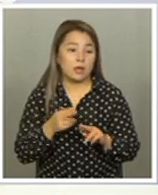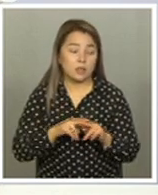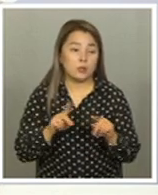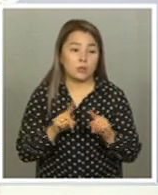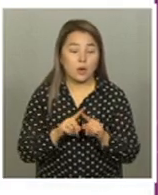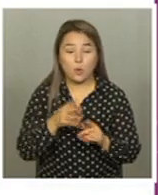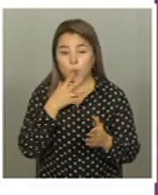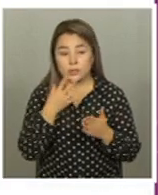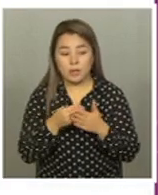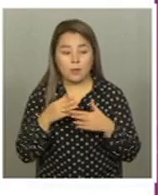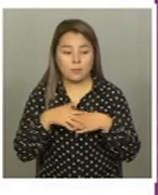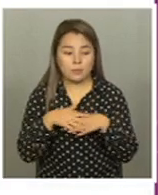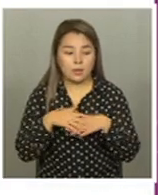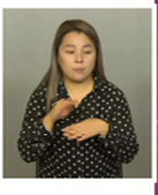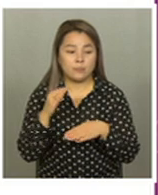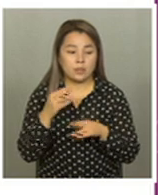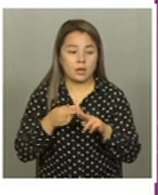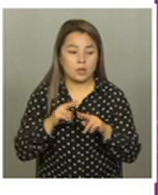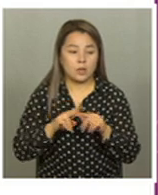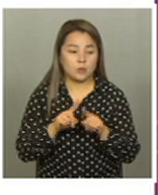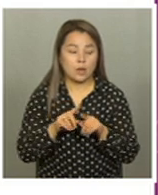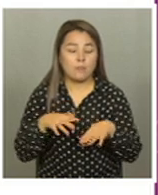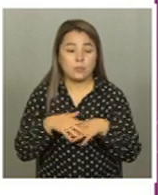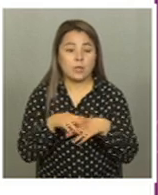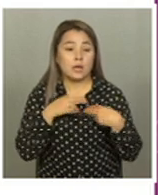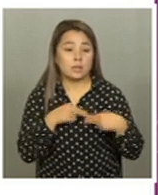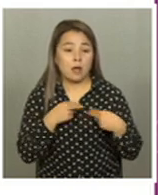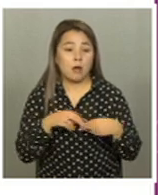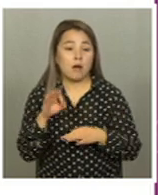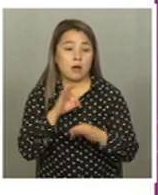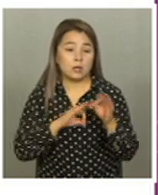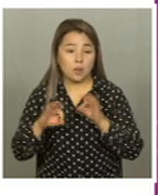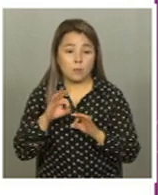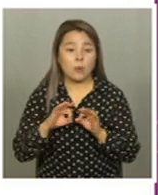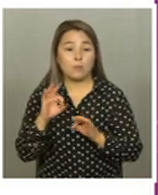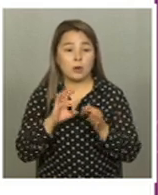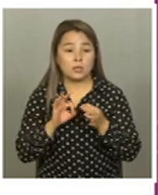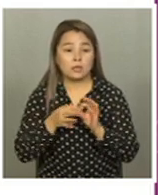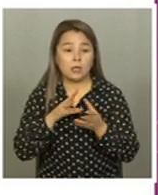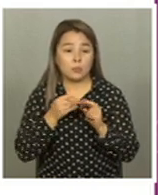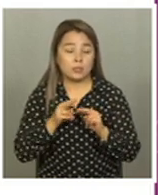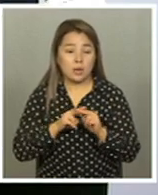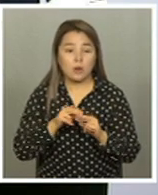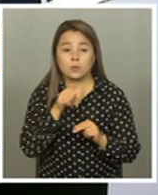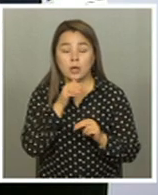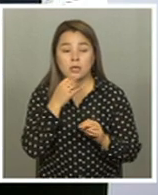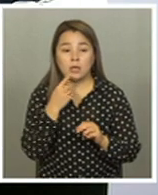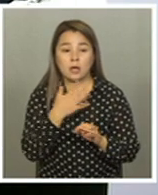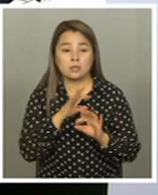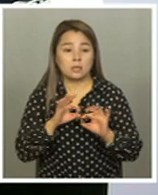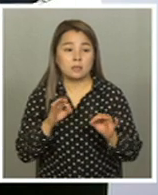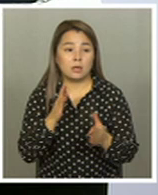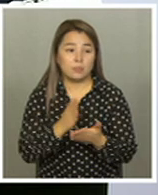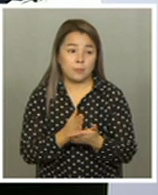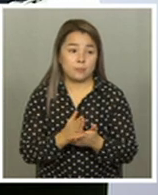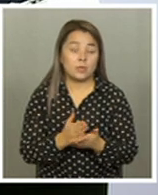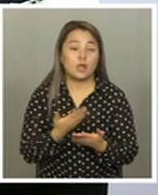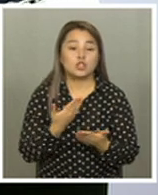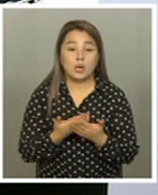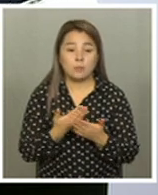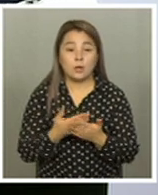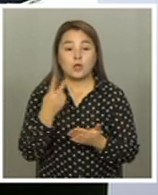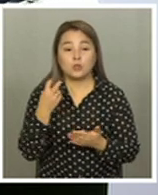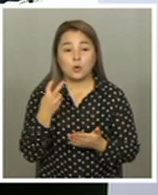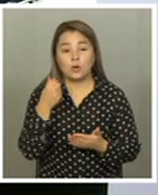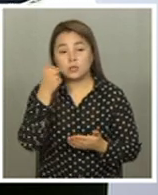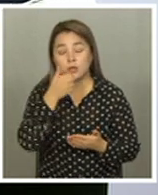химиялық элементтері деген еңбегінде атом молекулалық ілім туралы баяндаған. Шамамен 200 жылдай